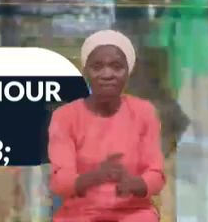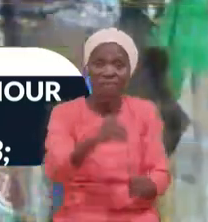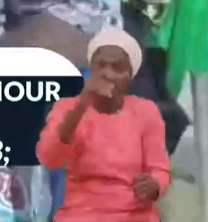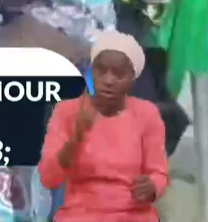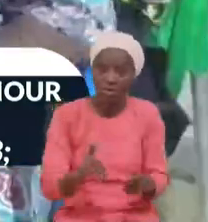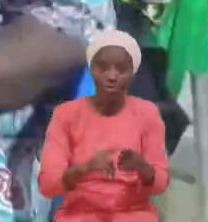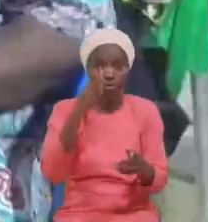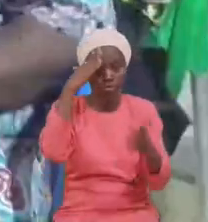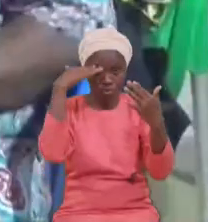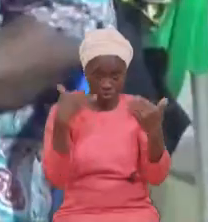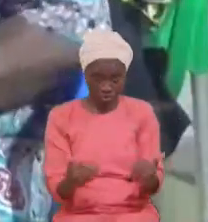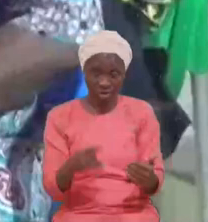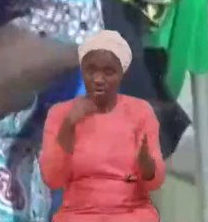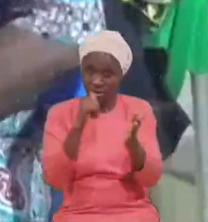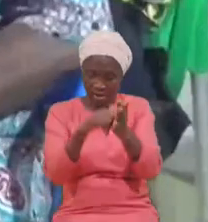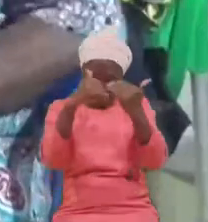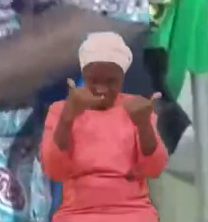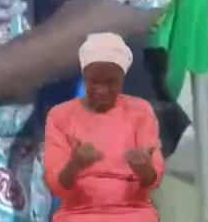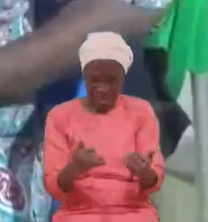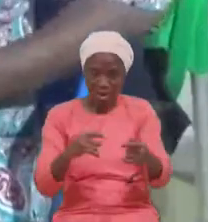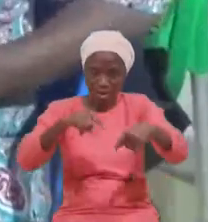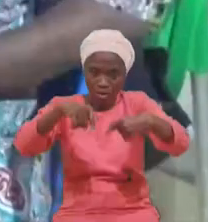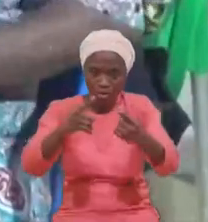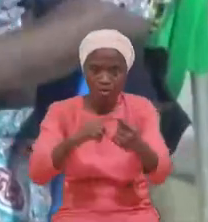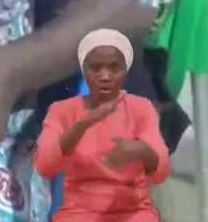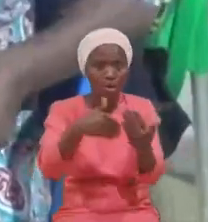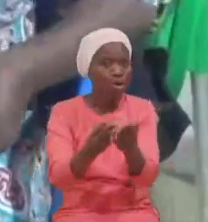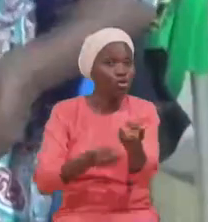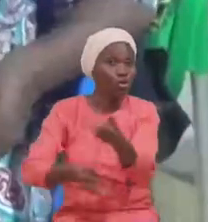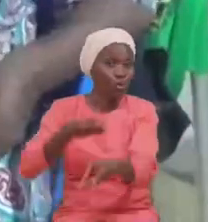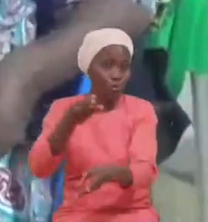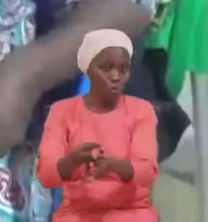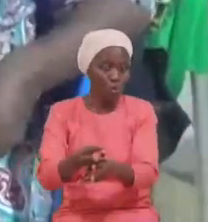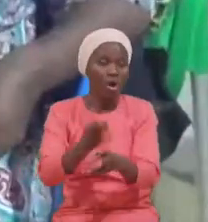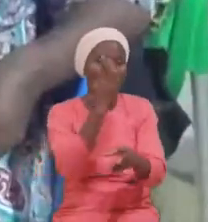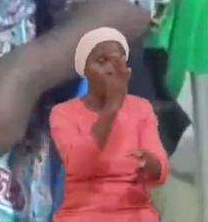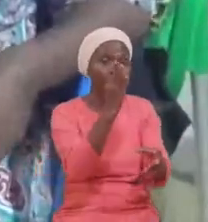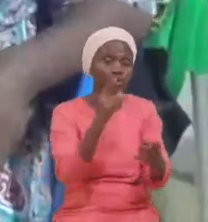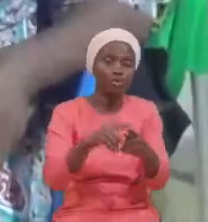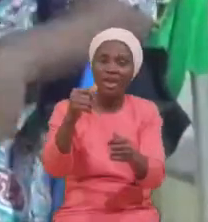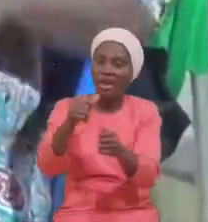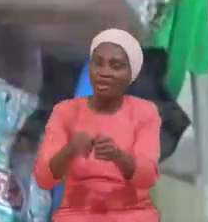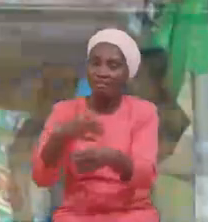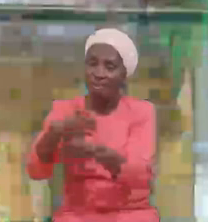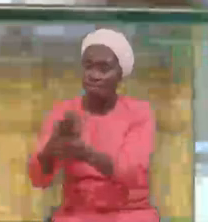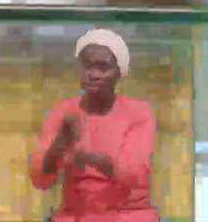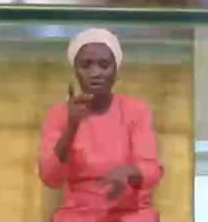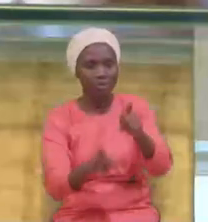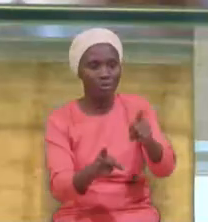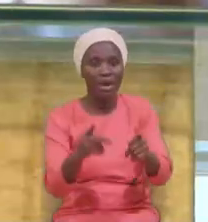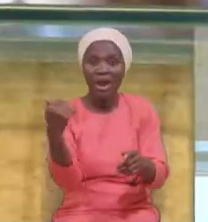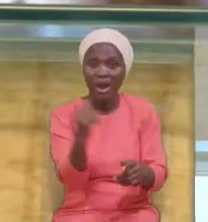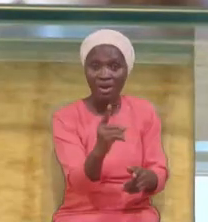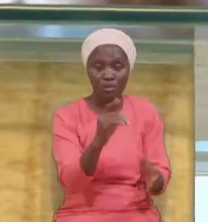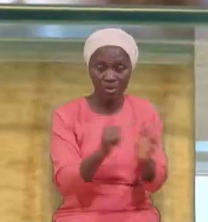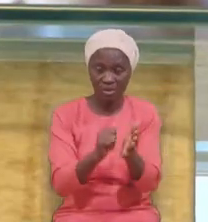ça. Puis il leur dit, allez partout le monde et prêchez la bonne nouvelle à toute la création. Celui qui croira et qui